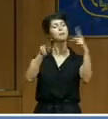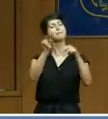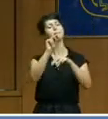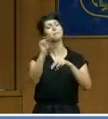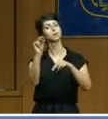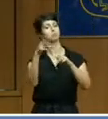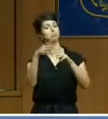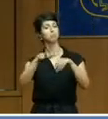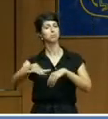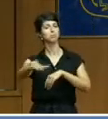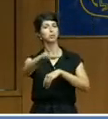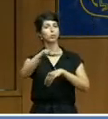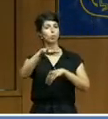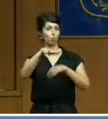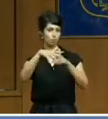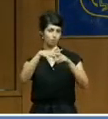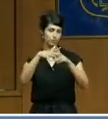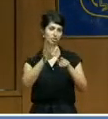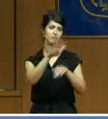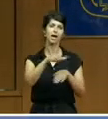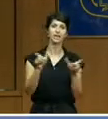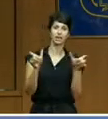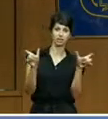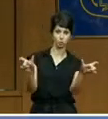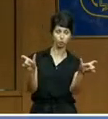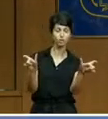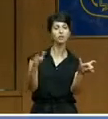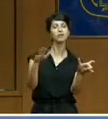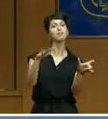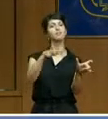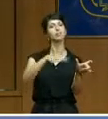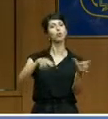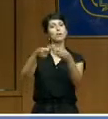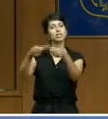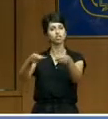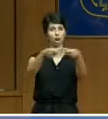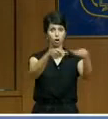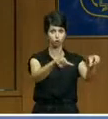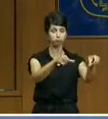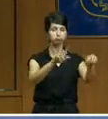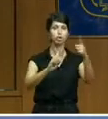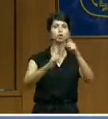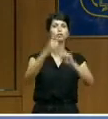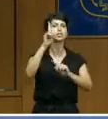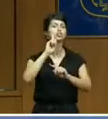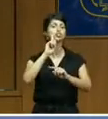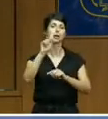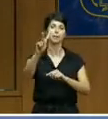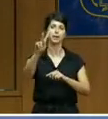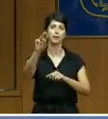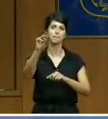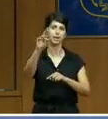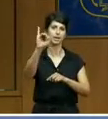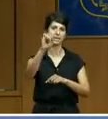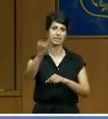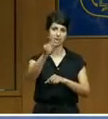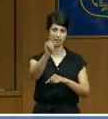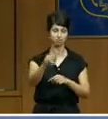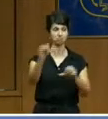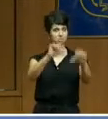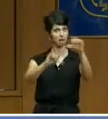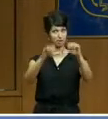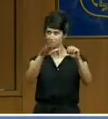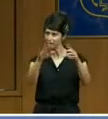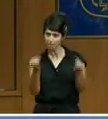בנושא בעולם האימונולוגיה, מערכת החיסון ועולם ההשתלות, הוא תופעה שנקראת קימריזם. במעבדה